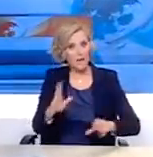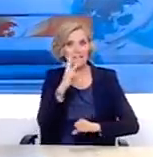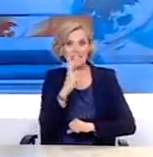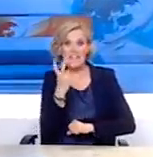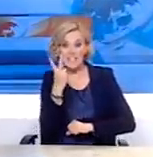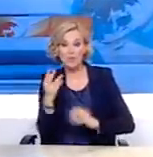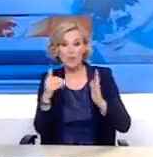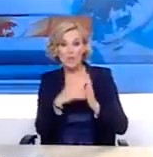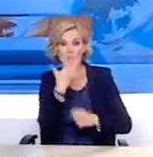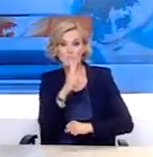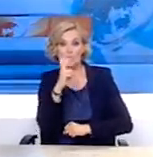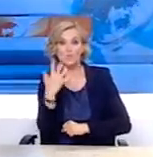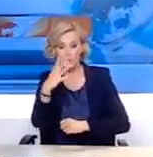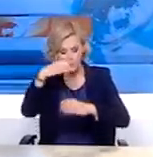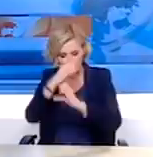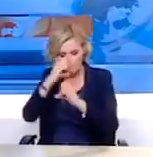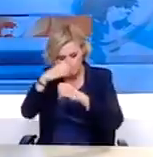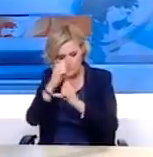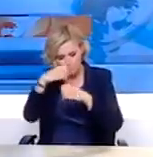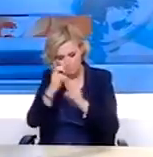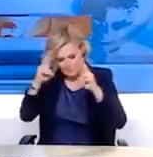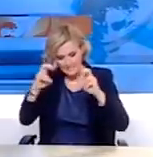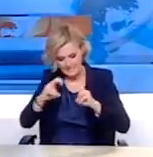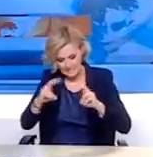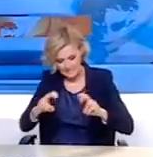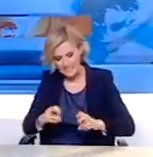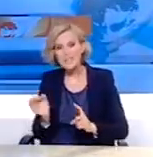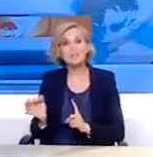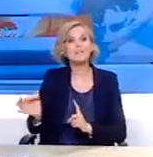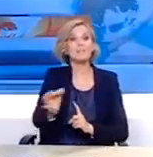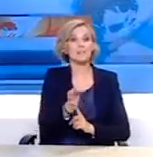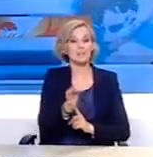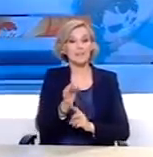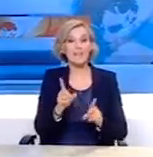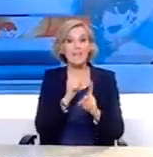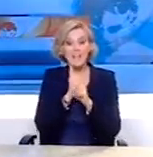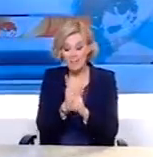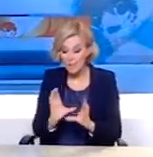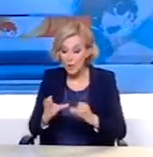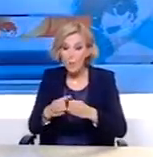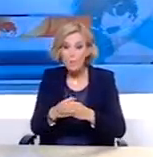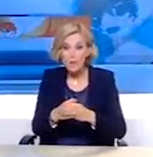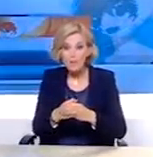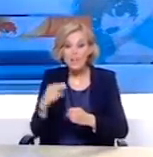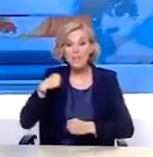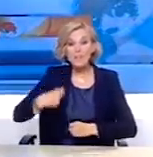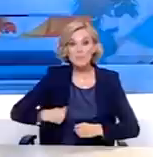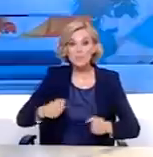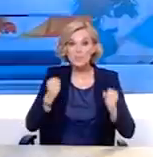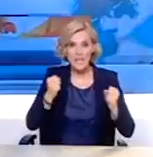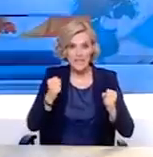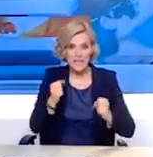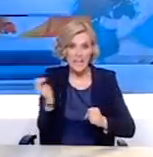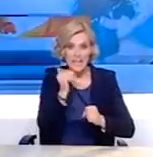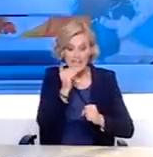32.528 κλινικά δείγματα για την παρουσία του ιού. Κλιμάκιο του Εθνικού Οργανισμού Δημόσιας Υγείας, στα πλαίσια της εγρήγορης